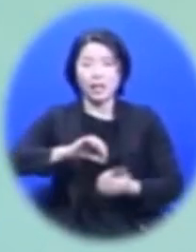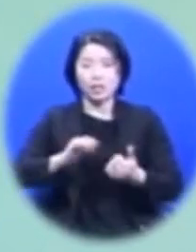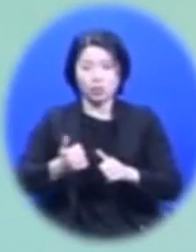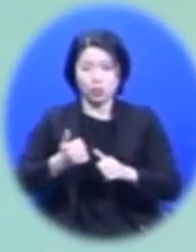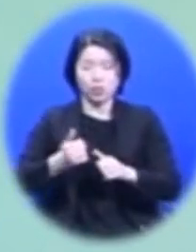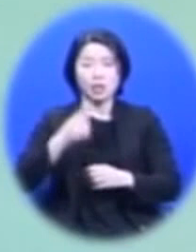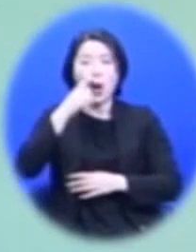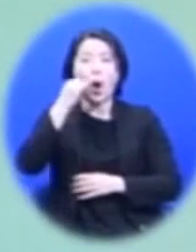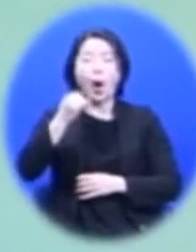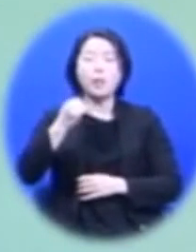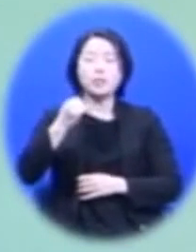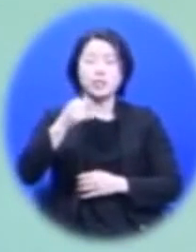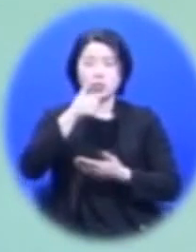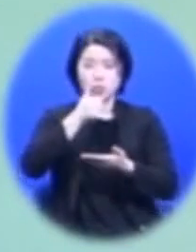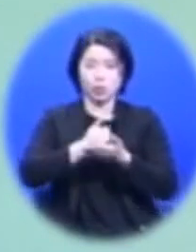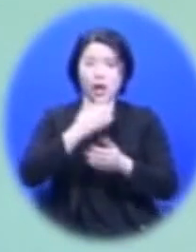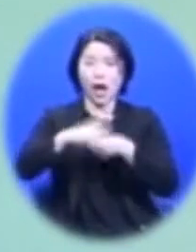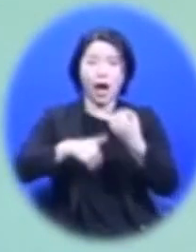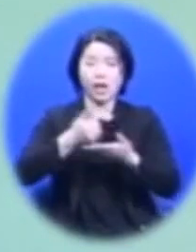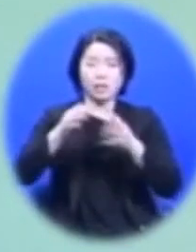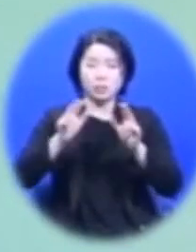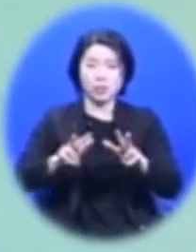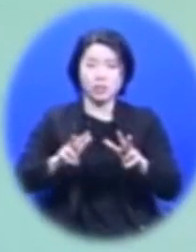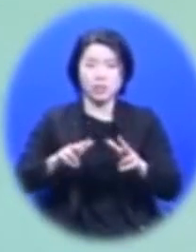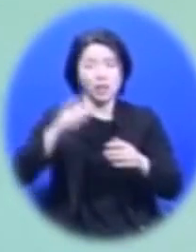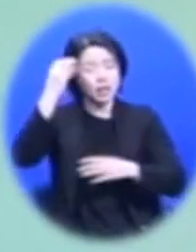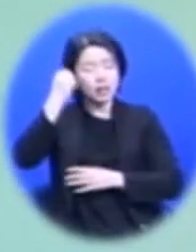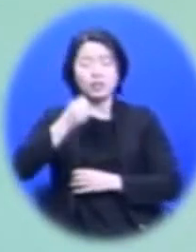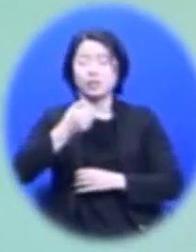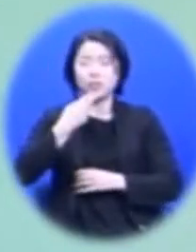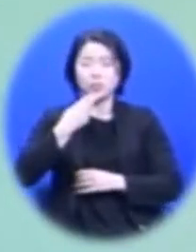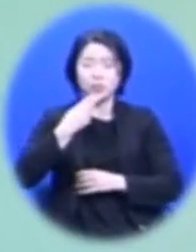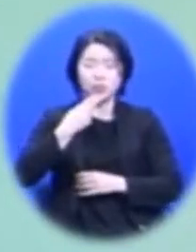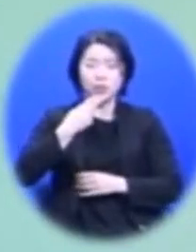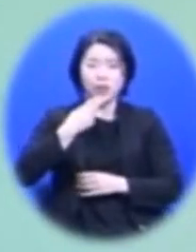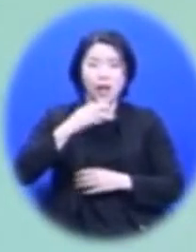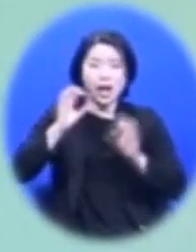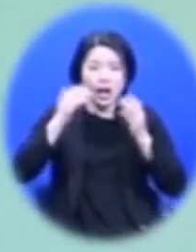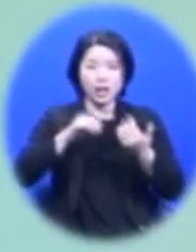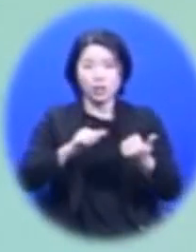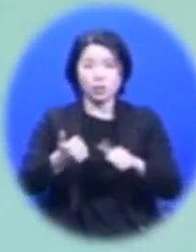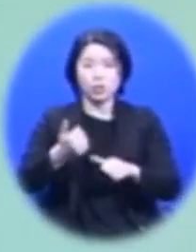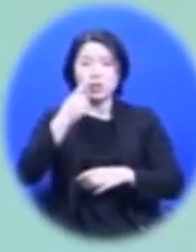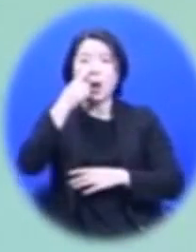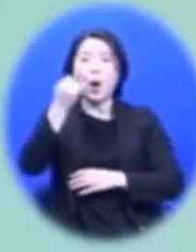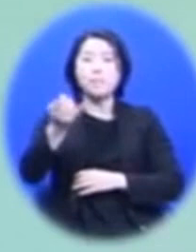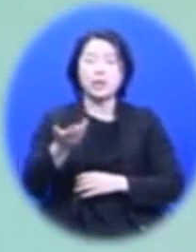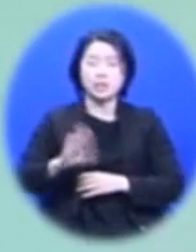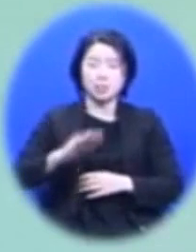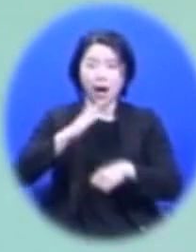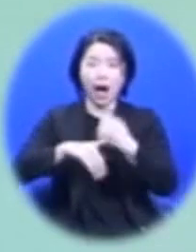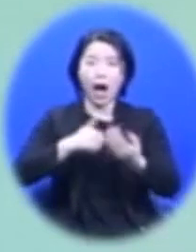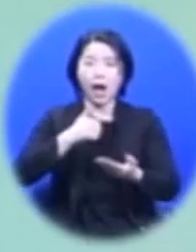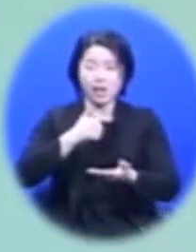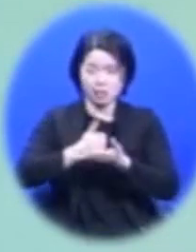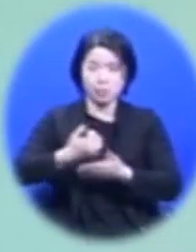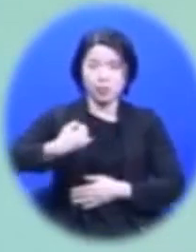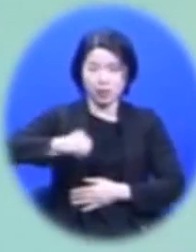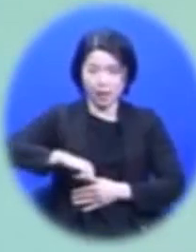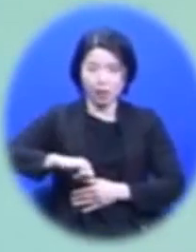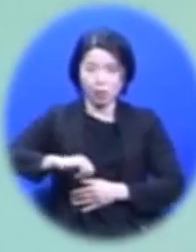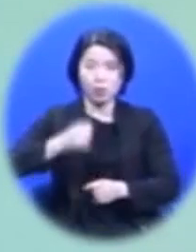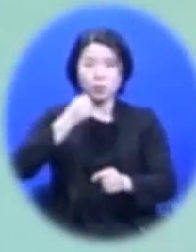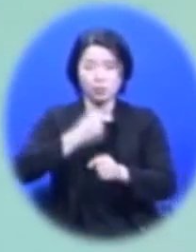죄 하나님은 이제 기억지도 않으십니다. 자식도 죽인 어미지만 하나님은 하나님의 딸로